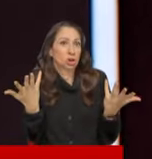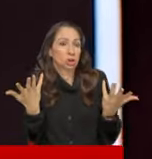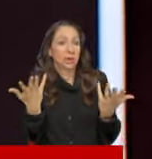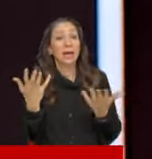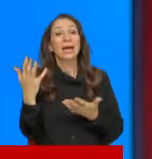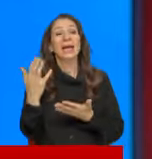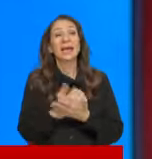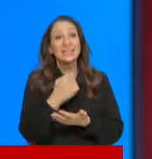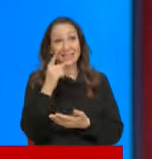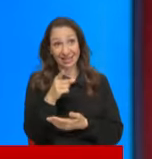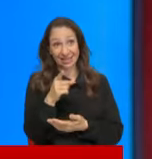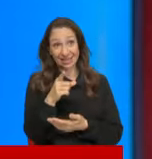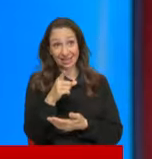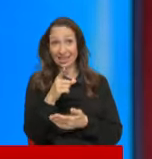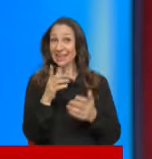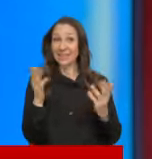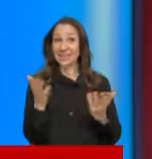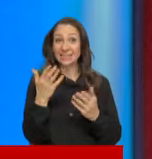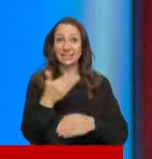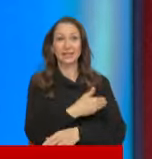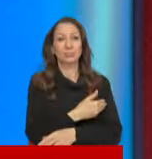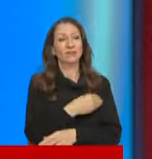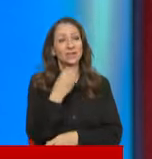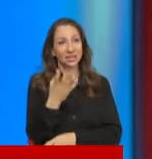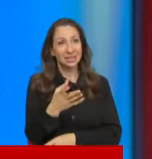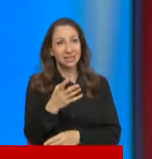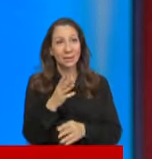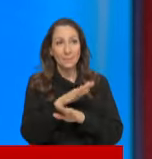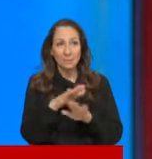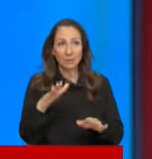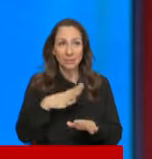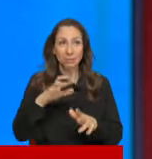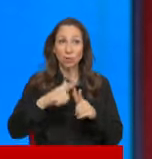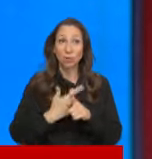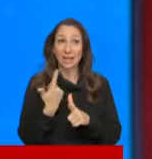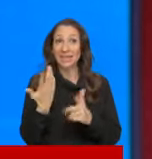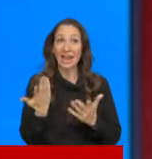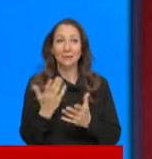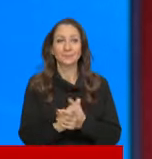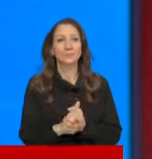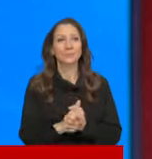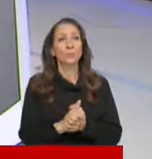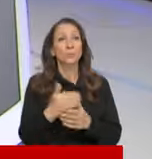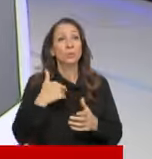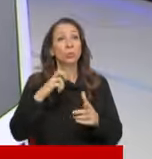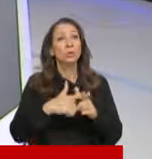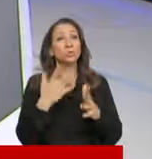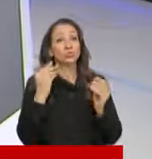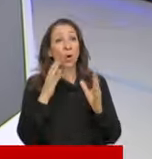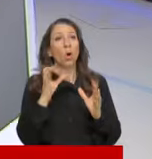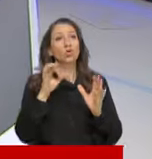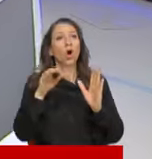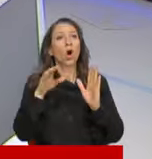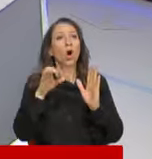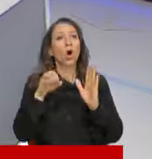kazanırsanız e nasıl hizmet vereceksiniz tamamlamak istediğiniz projeleriniz neler Yani ben projeleri çok söyledim otogarı